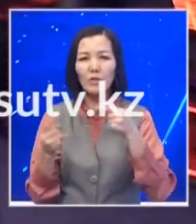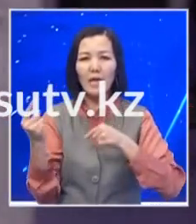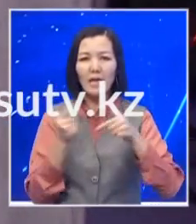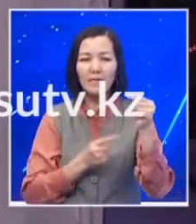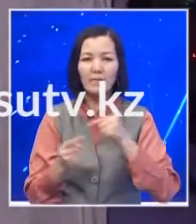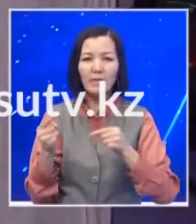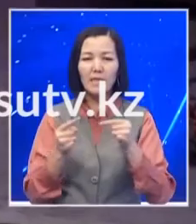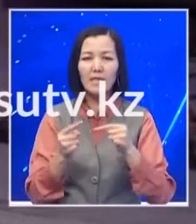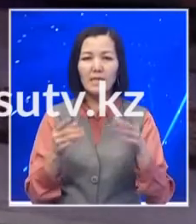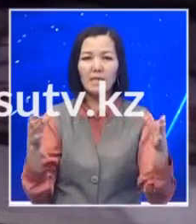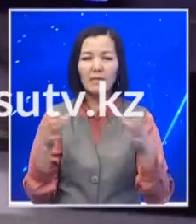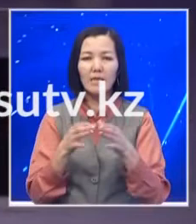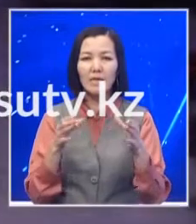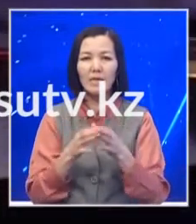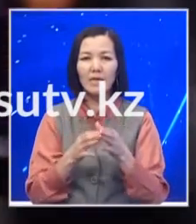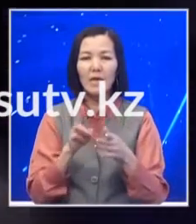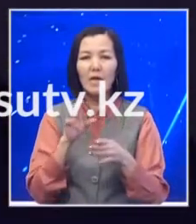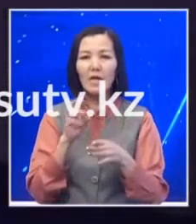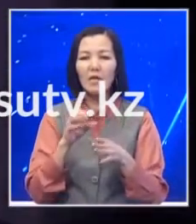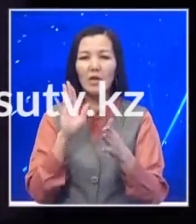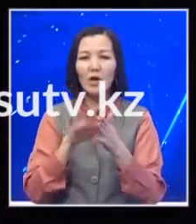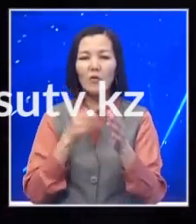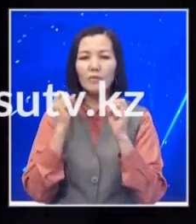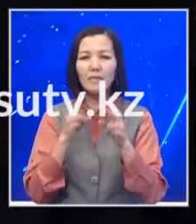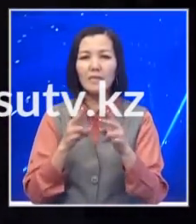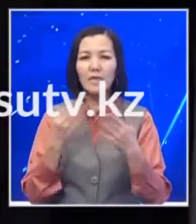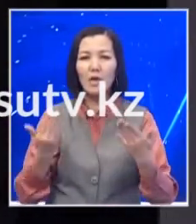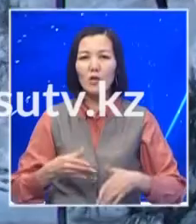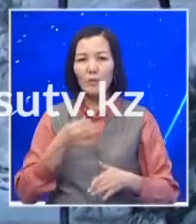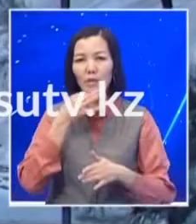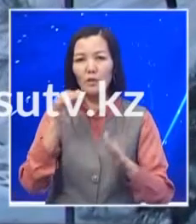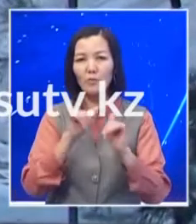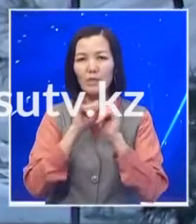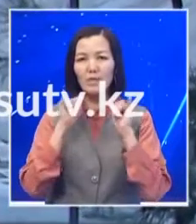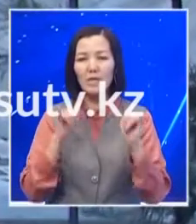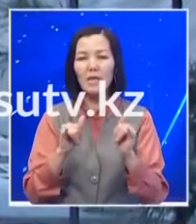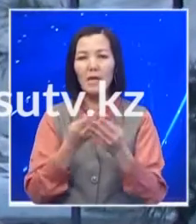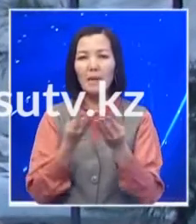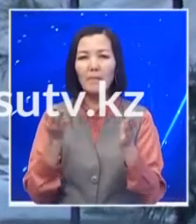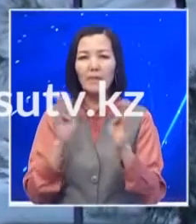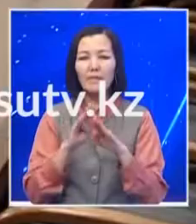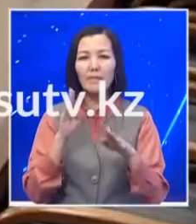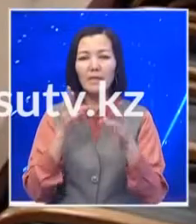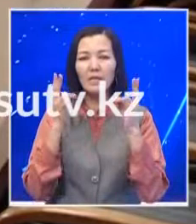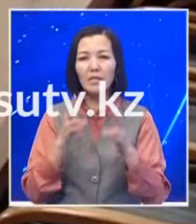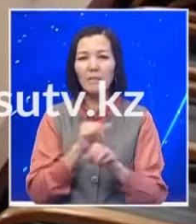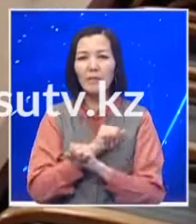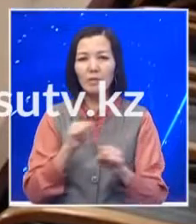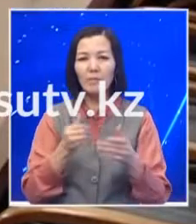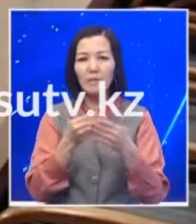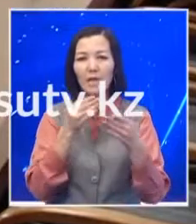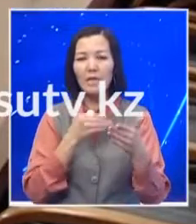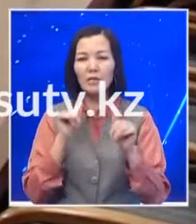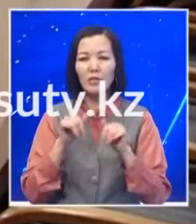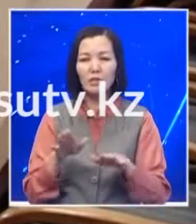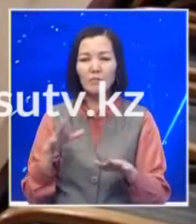кәсіпкерліктің, бизнес қауымдастықтың корона қауіпсіздікке әлеуметтік жауапкершілігін арттыру, әрі пандемиядан жапа шекпеуіне алғы шарттар